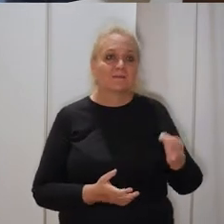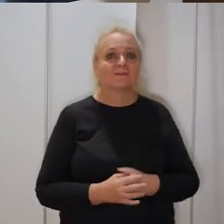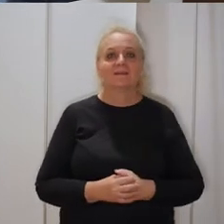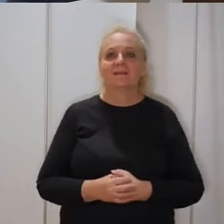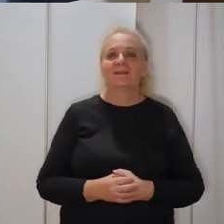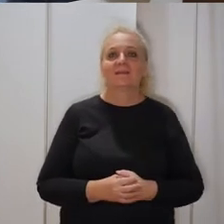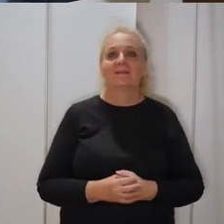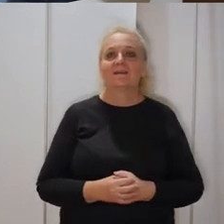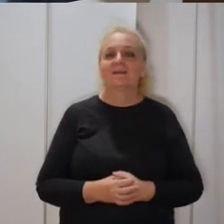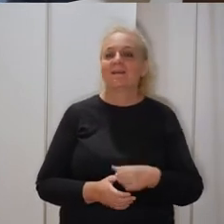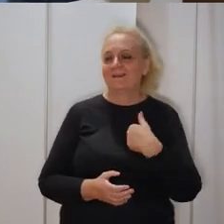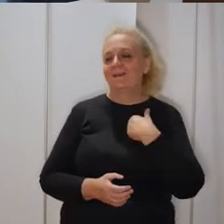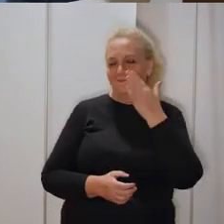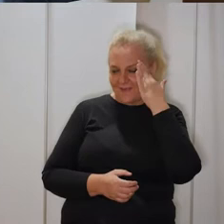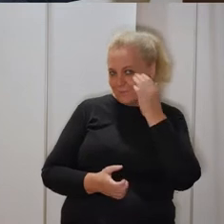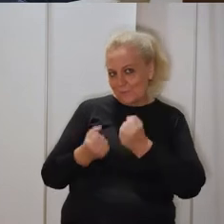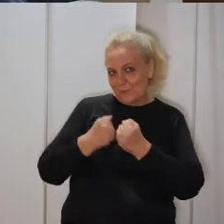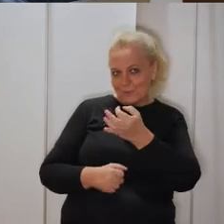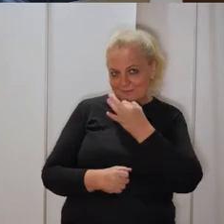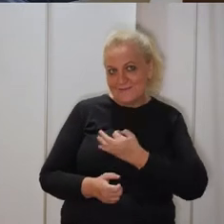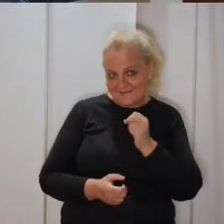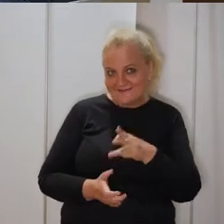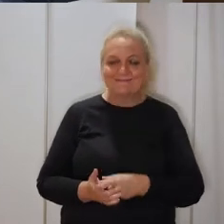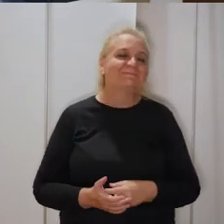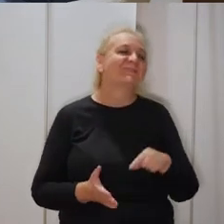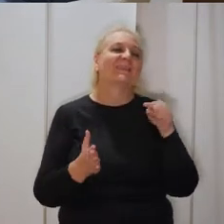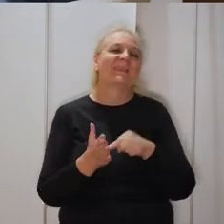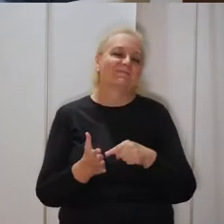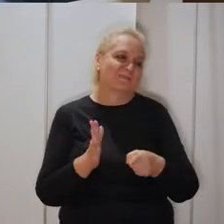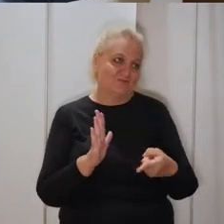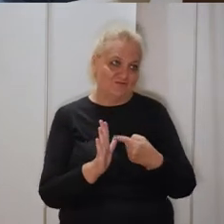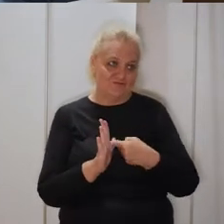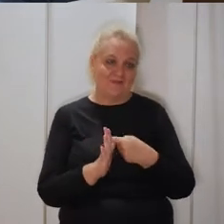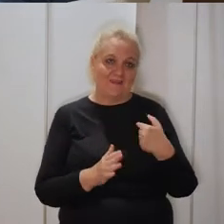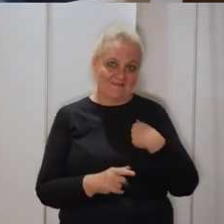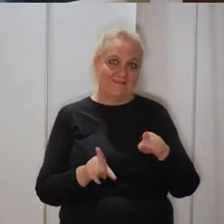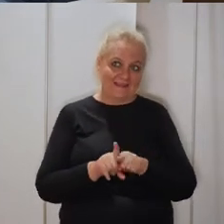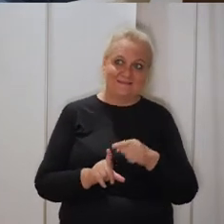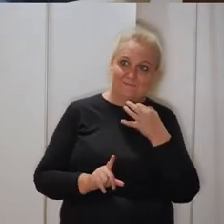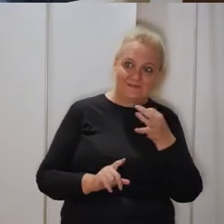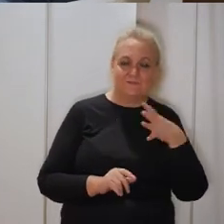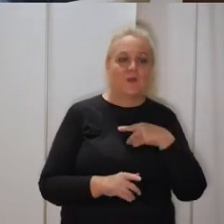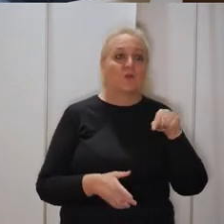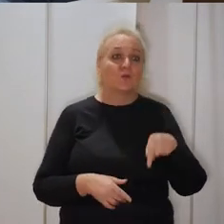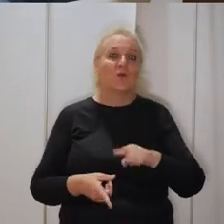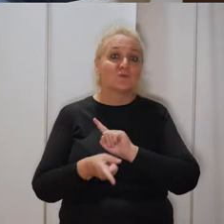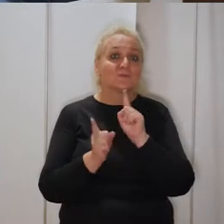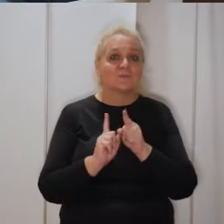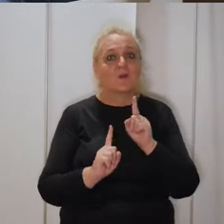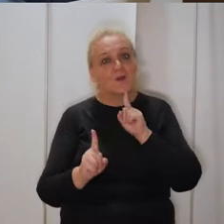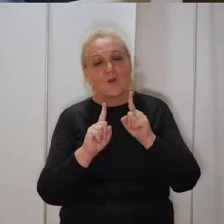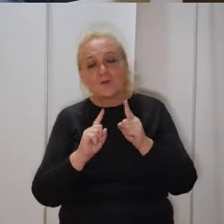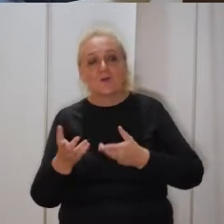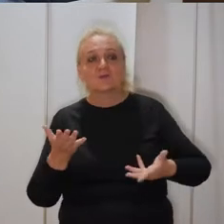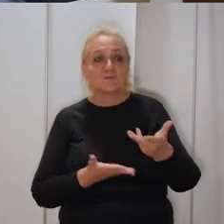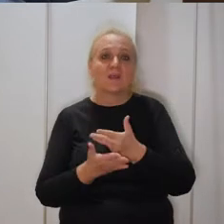Nie bójcie się, ja wiem, że to jest trudne. To jest trudne i my też często bywałyśmy po drugiej stronie. Najlepsze są takie spotkania, kiedy wiecie, rozmawia się